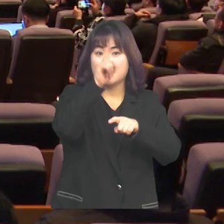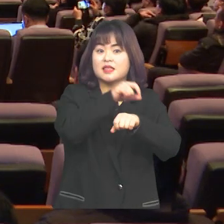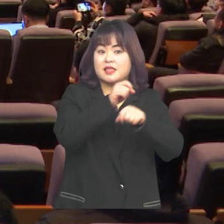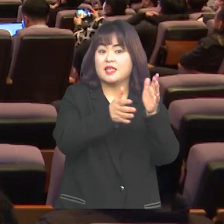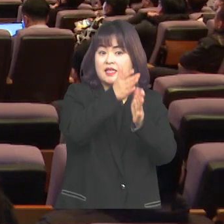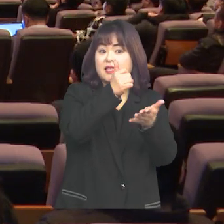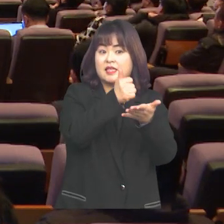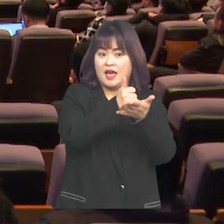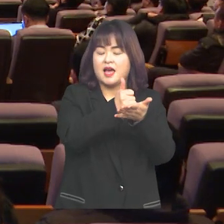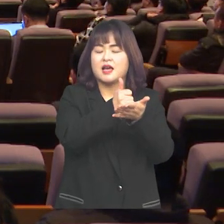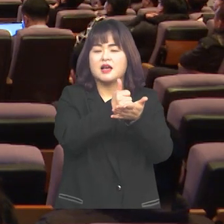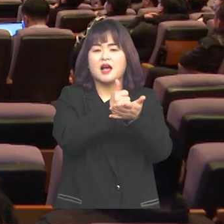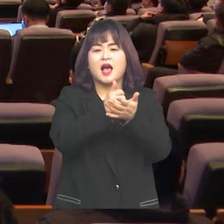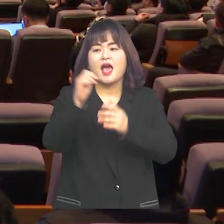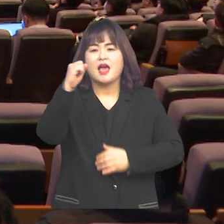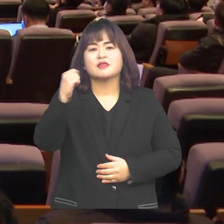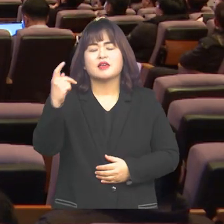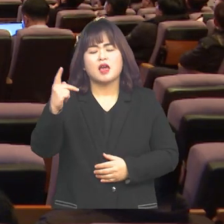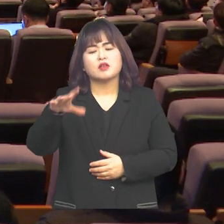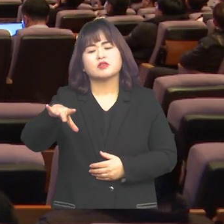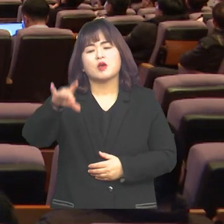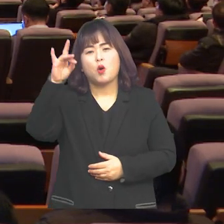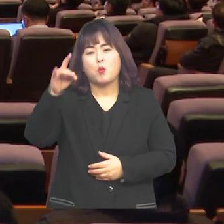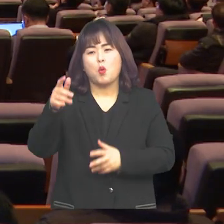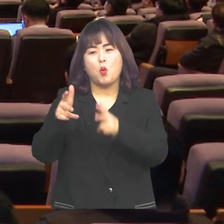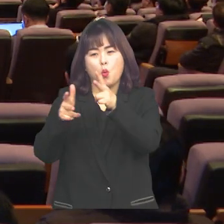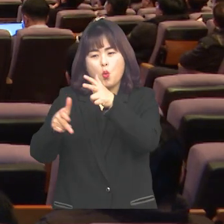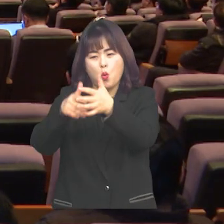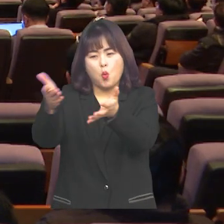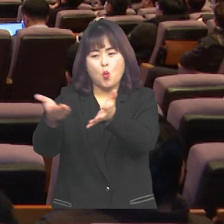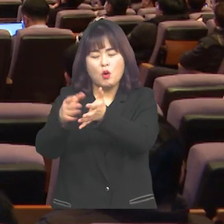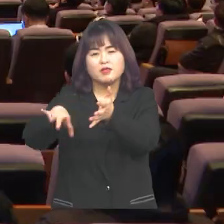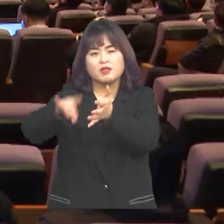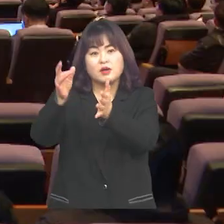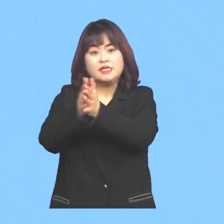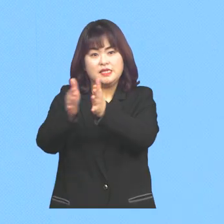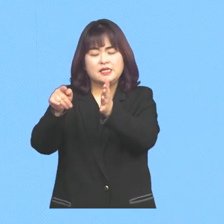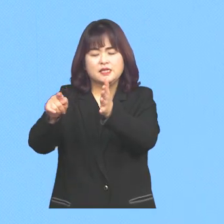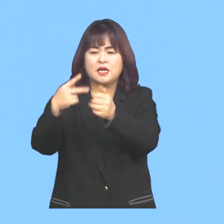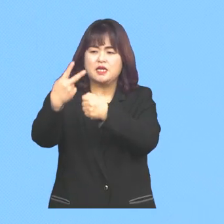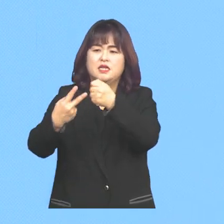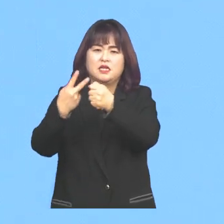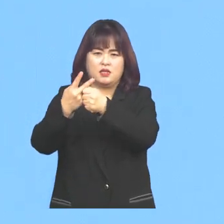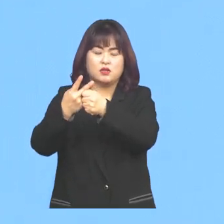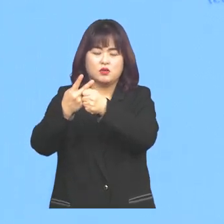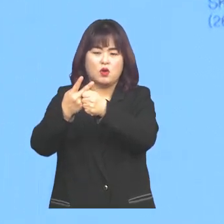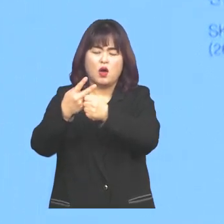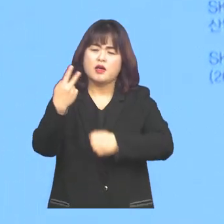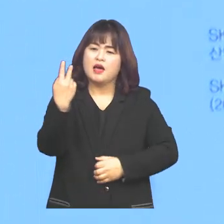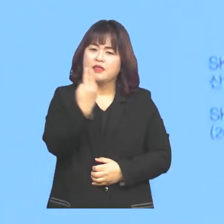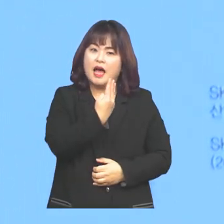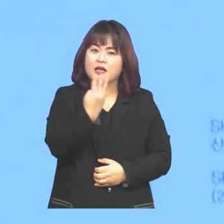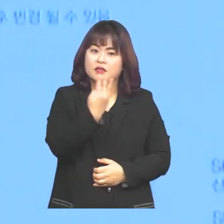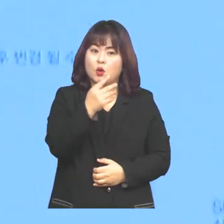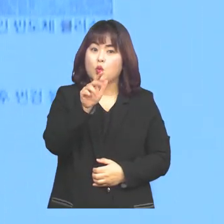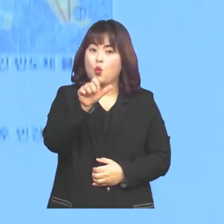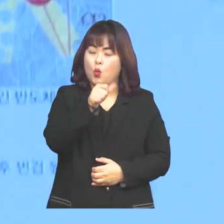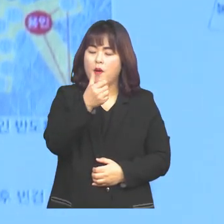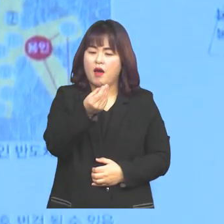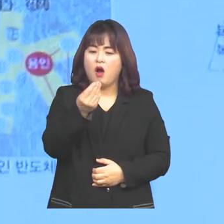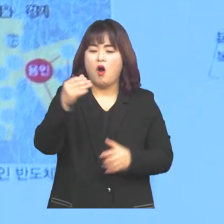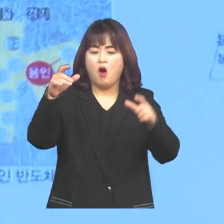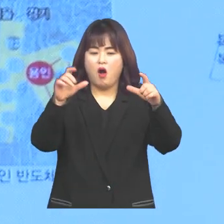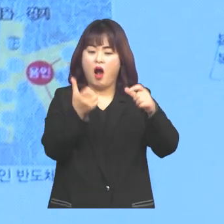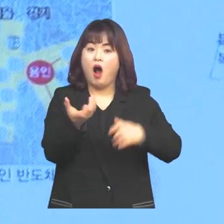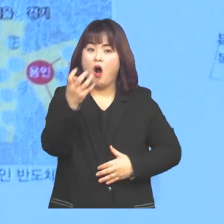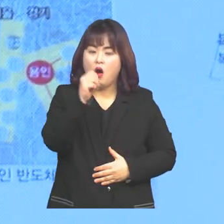이상일 용인특례시장은 SK하이닉스가 첫 번째 생산라인 건설 공사가 진행되는 2년여 기간 동안 4,500억 원 규모의 용인